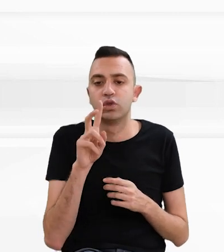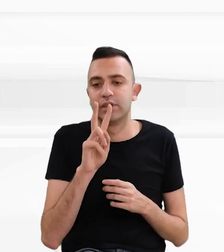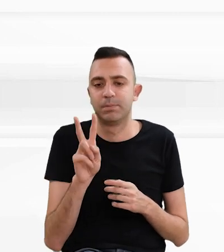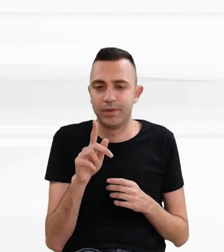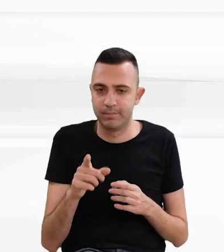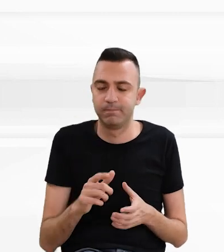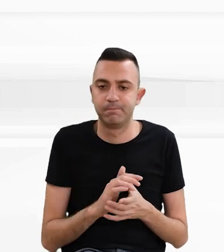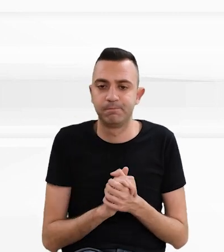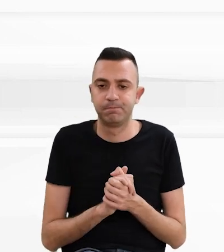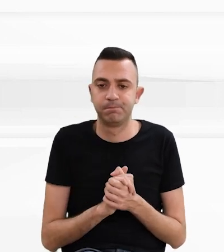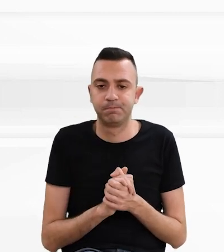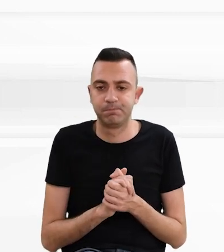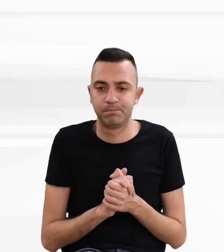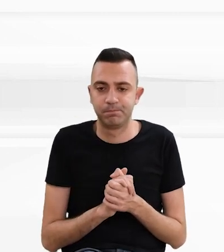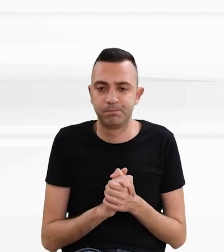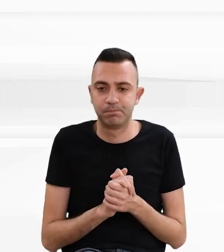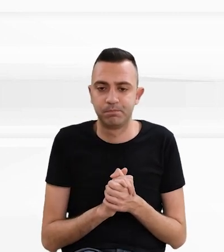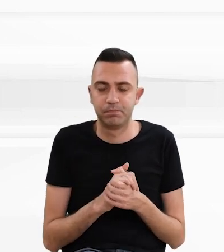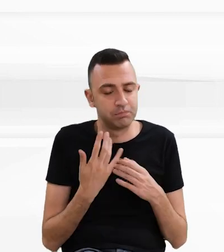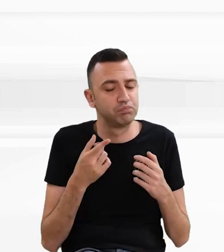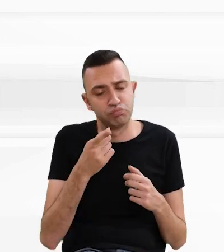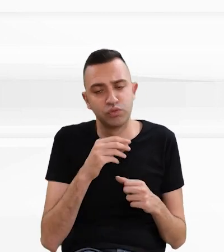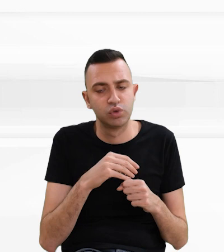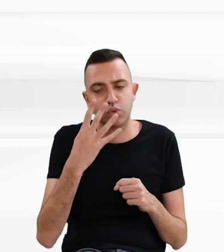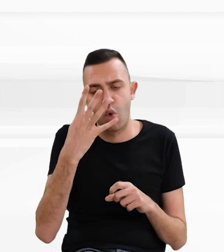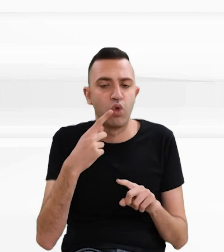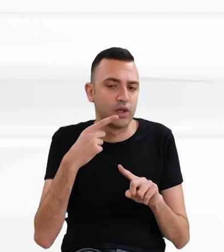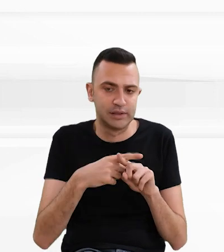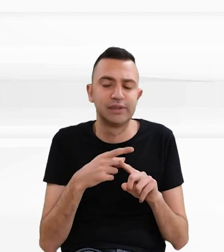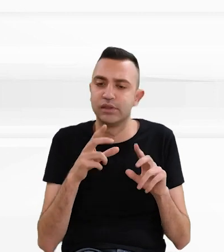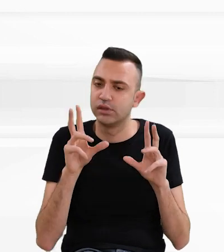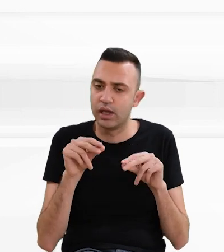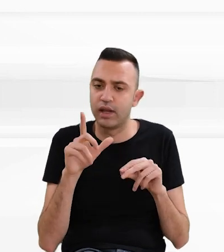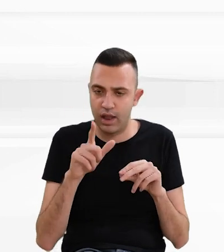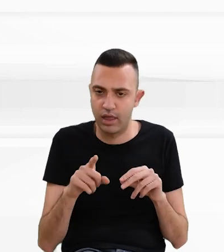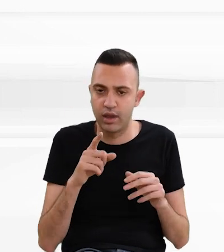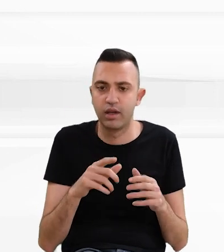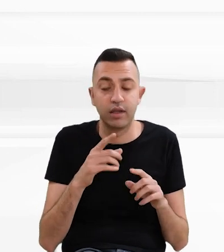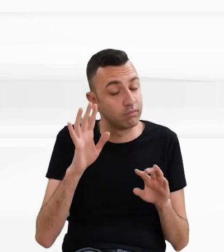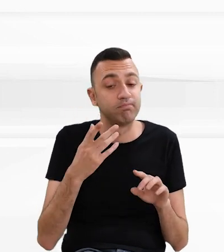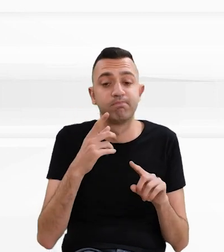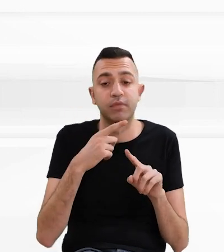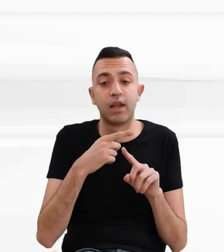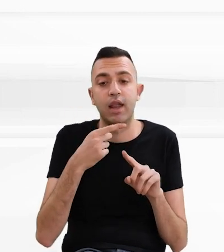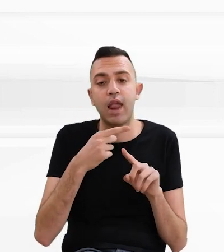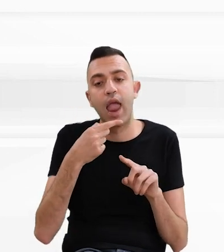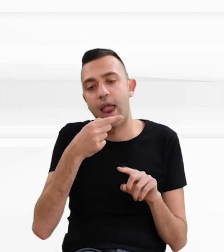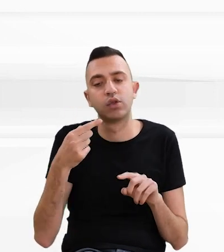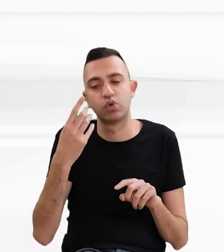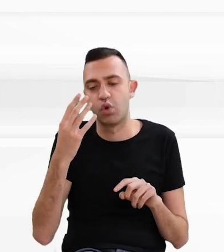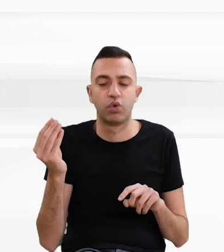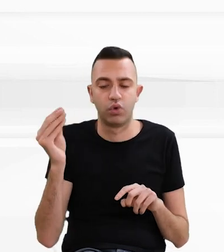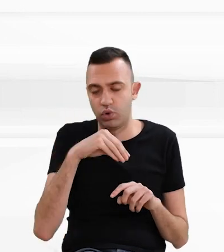320y peki buradan 42 çıkartalım Daha doğrusu x4x ekleyelim burada